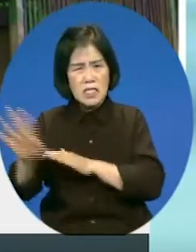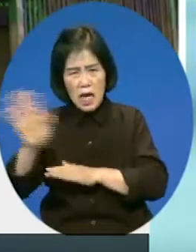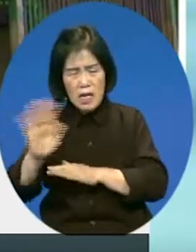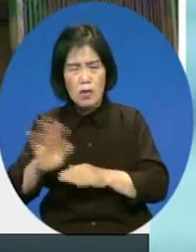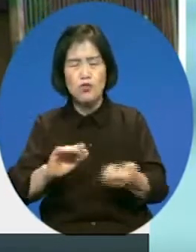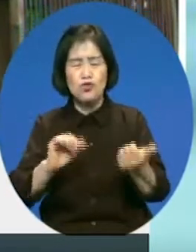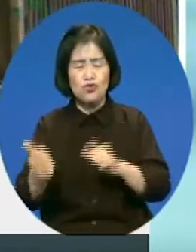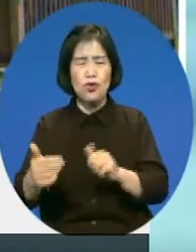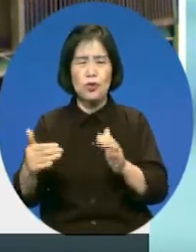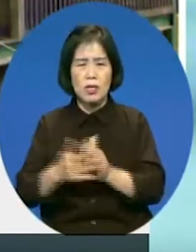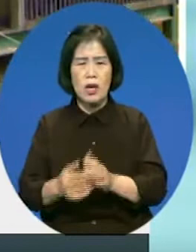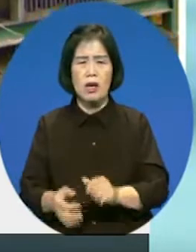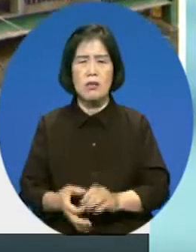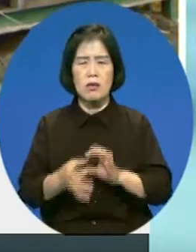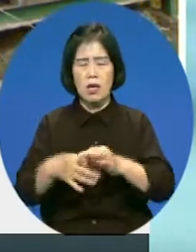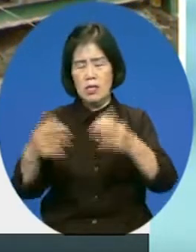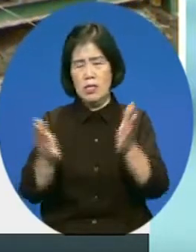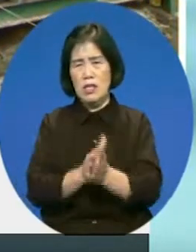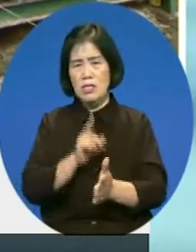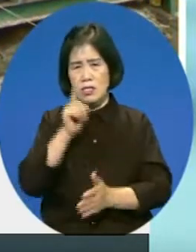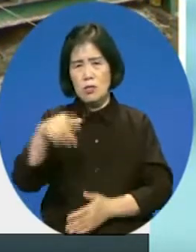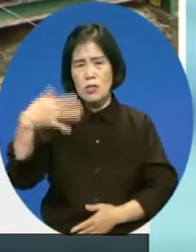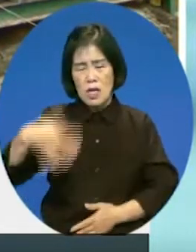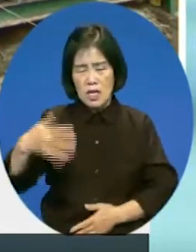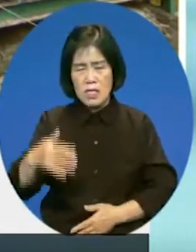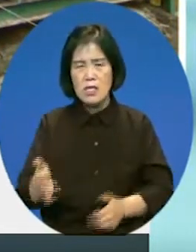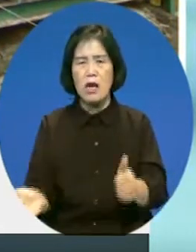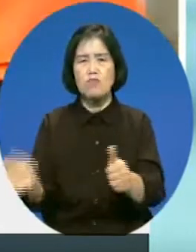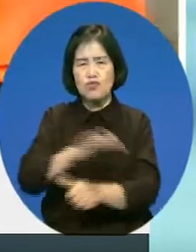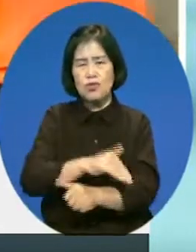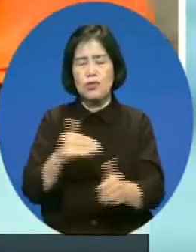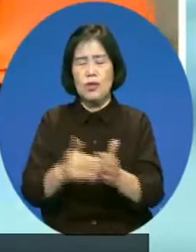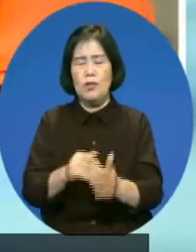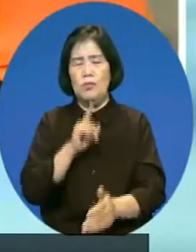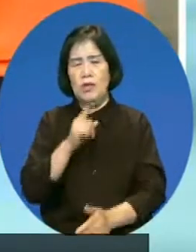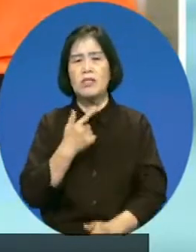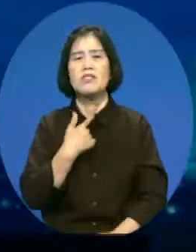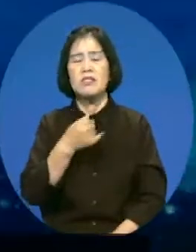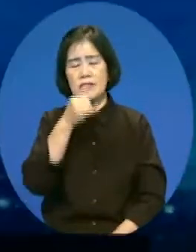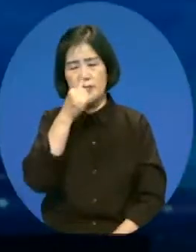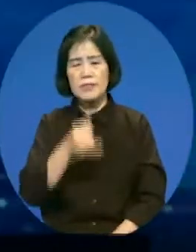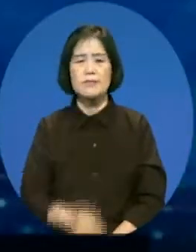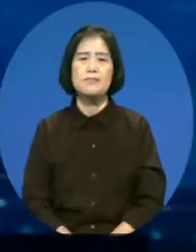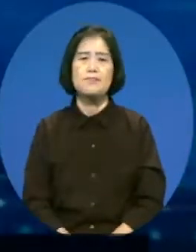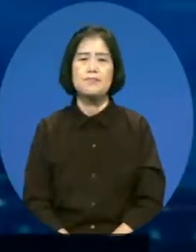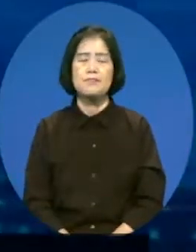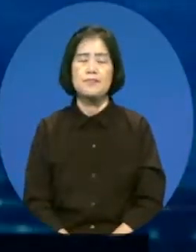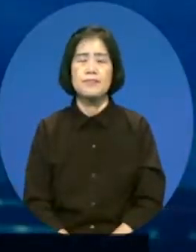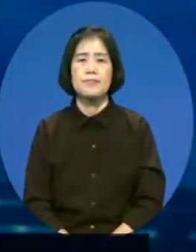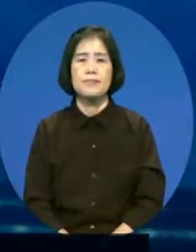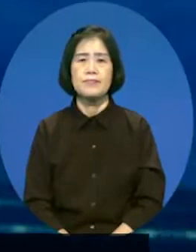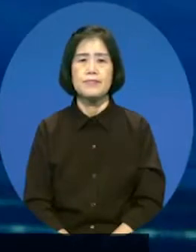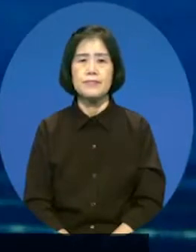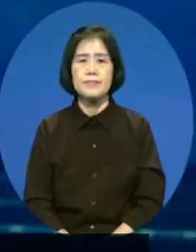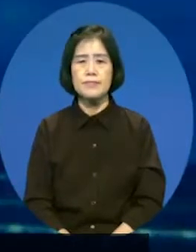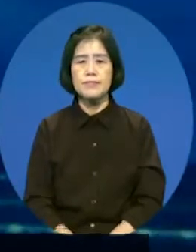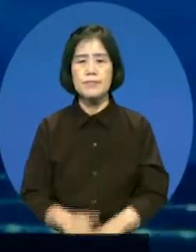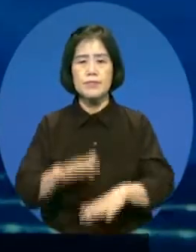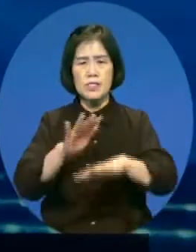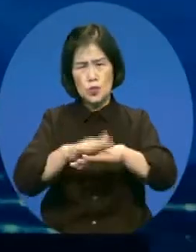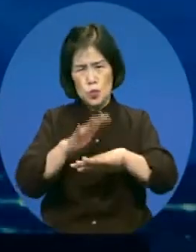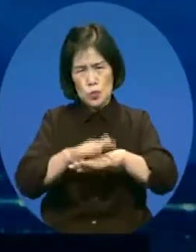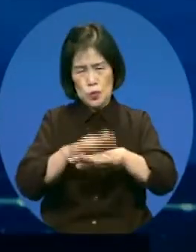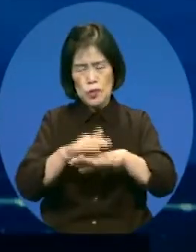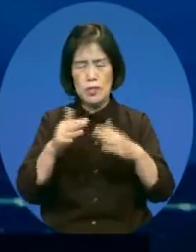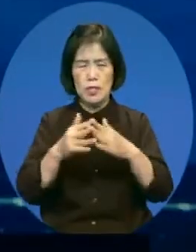폐사했는데 관계에서 신고하지 않아서 그냥 묻었다고 이렇게 밝힌 바가 있습니다. 네. 사실 후속 보도를 보니까요. 이 농장 상당히